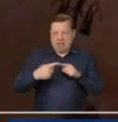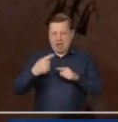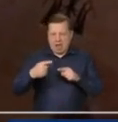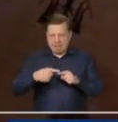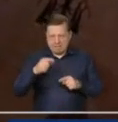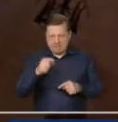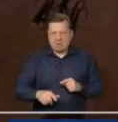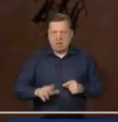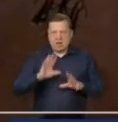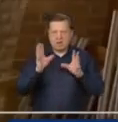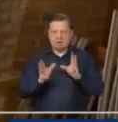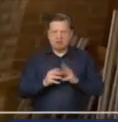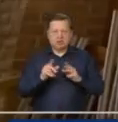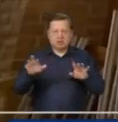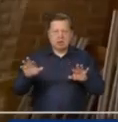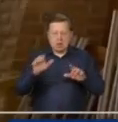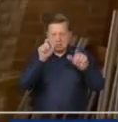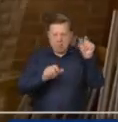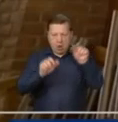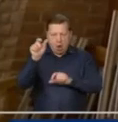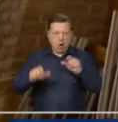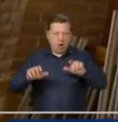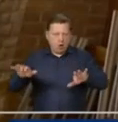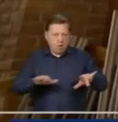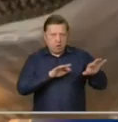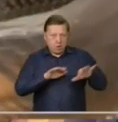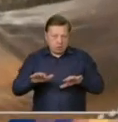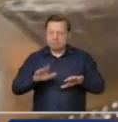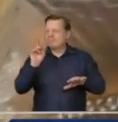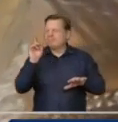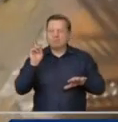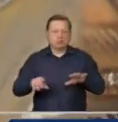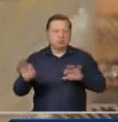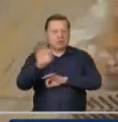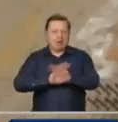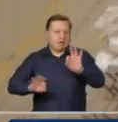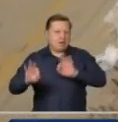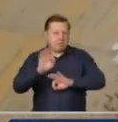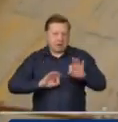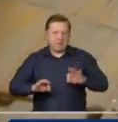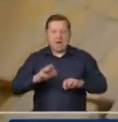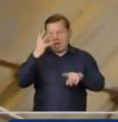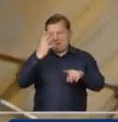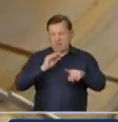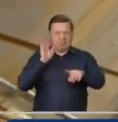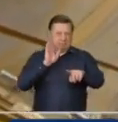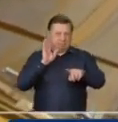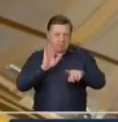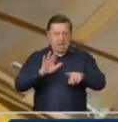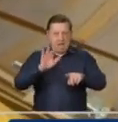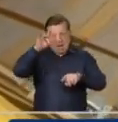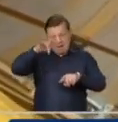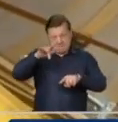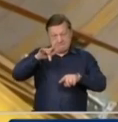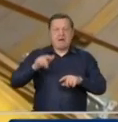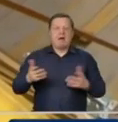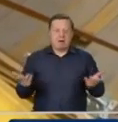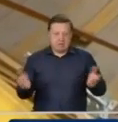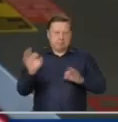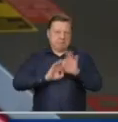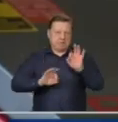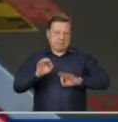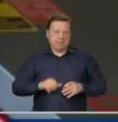wszystkie odpowiednio wybrzmiały, organy z niskiej bazylki muszą przejść renowację. Wizualnie nie zmieni się wiele, ich wnętrze wymaga za to sporo pracy. Przed